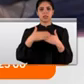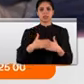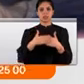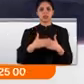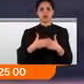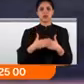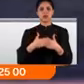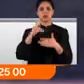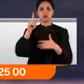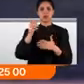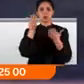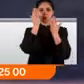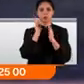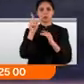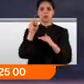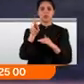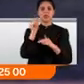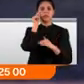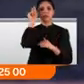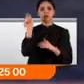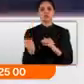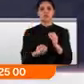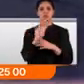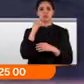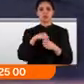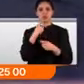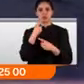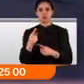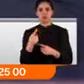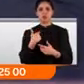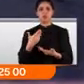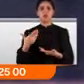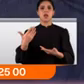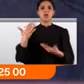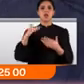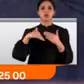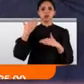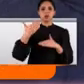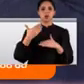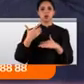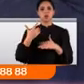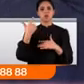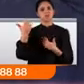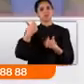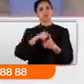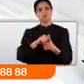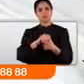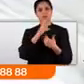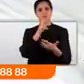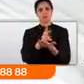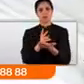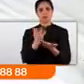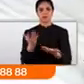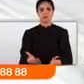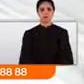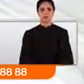geliyorum. Dua ettim senin gibi bir insan çıkması için karşıma dedi. Deneyelim dedim, olursa dedi. Dedim başımın tacı olursun dedim. Derya ben